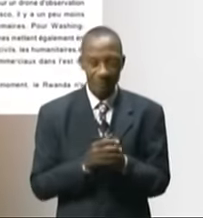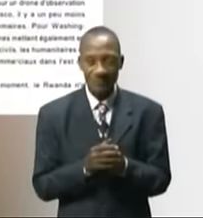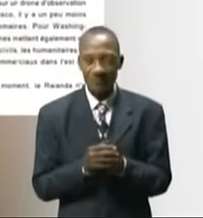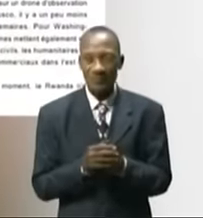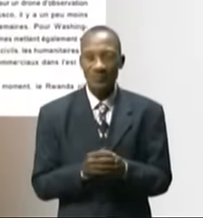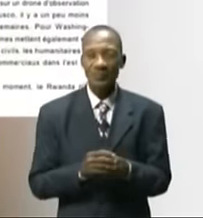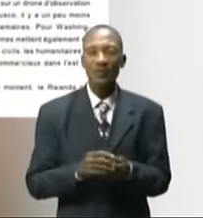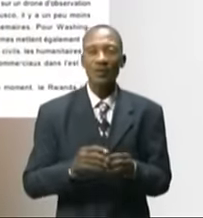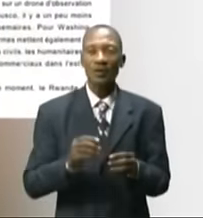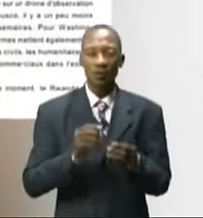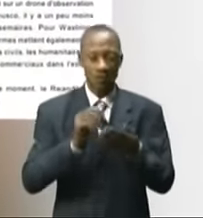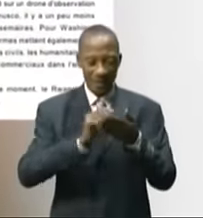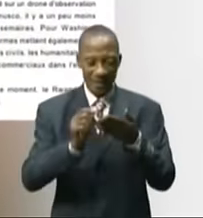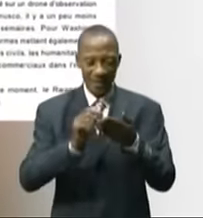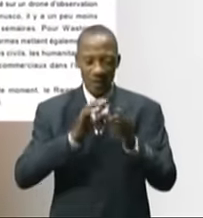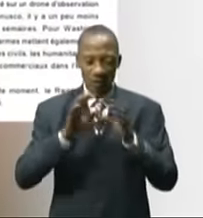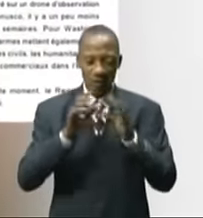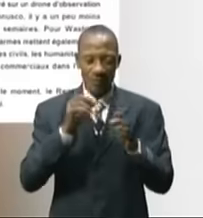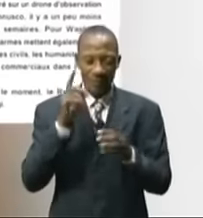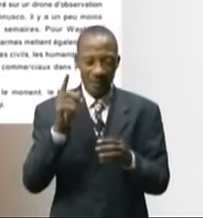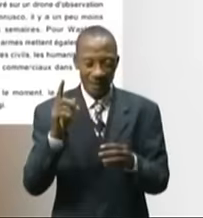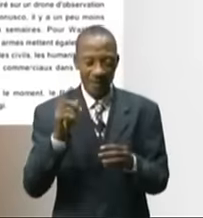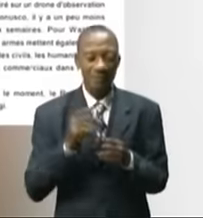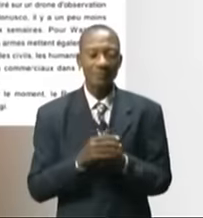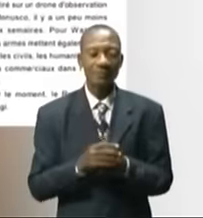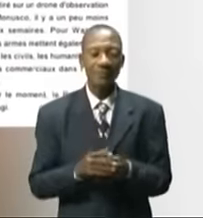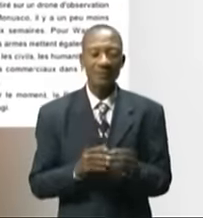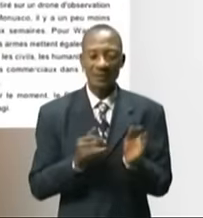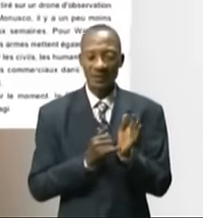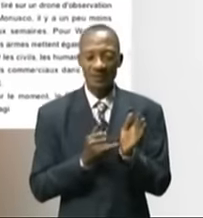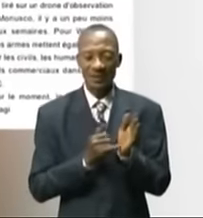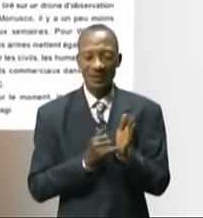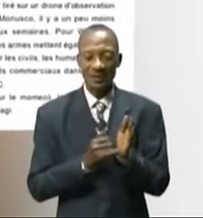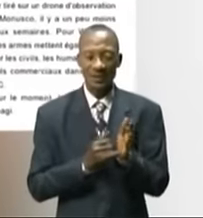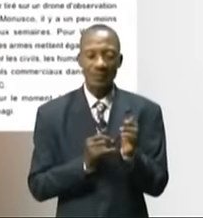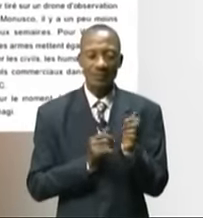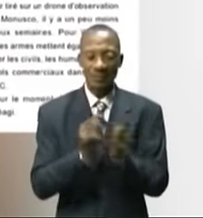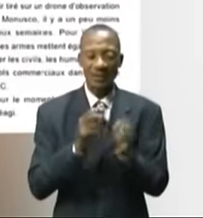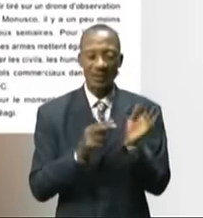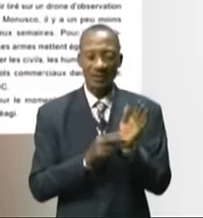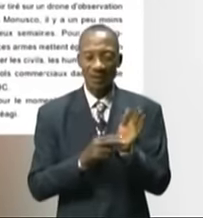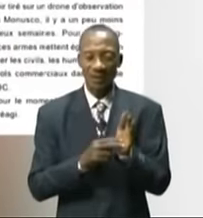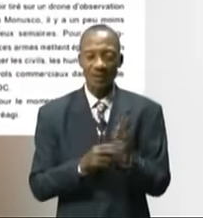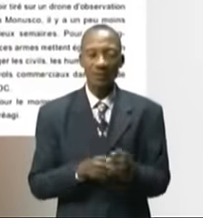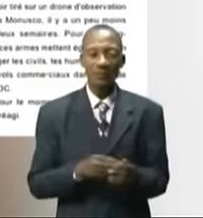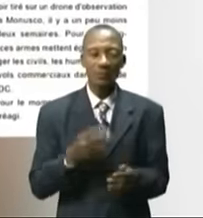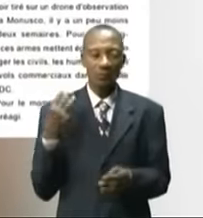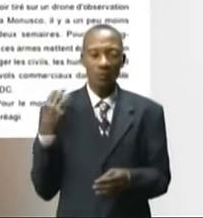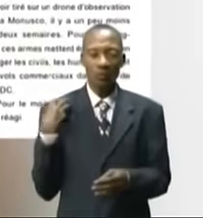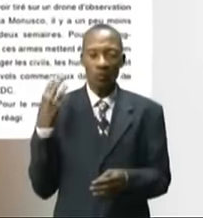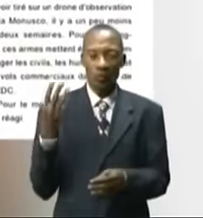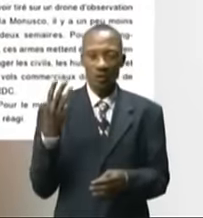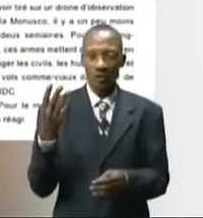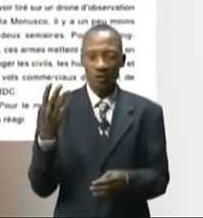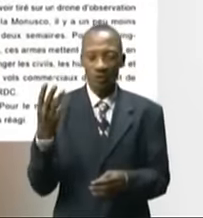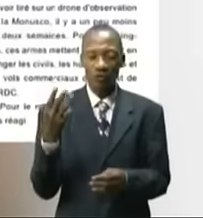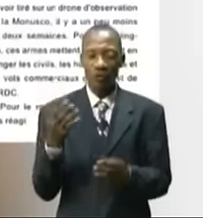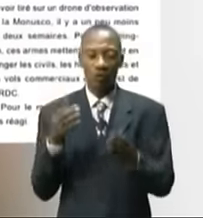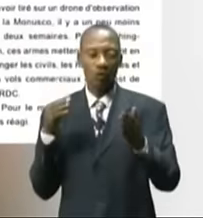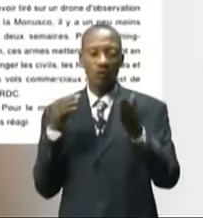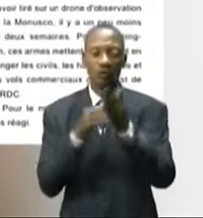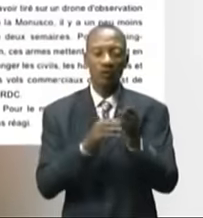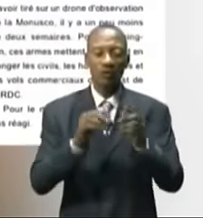de samedi à dimanche, 18 février, écrit le journal, Washington a condamné le groupe rebelle 1-23,